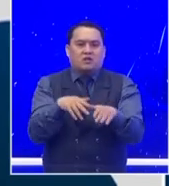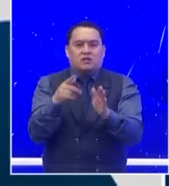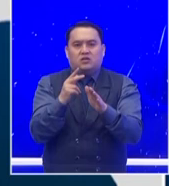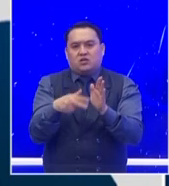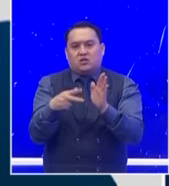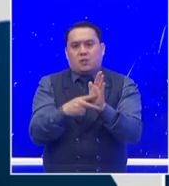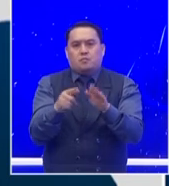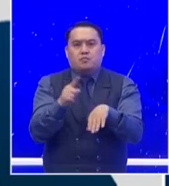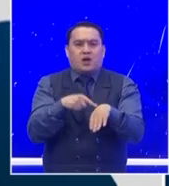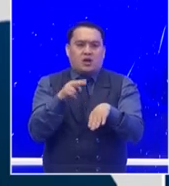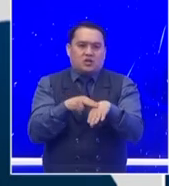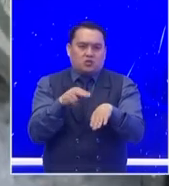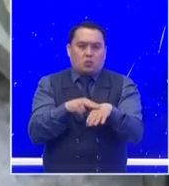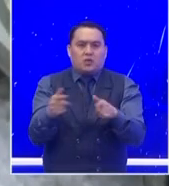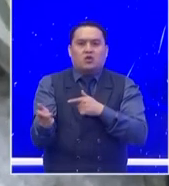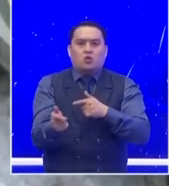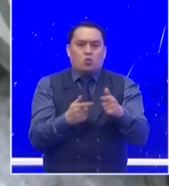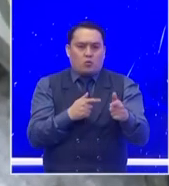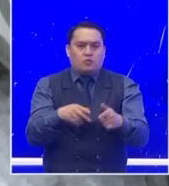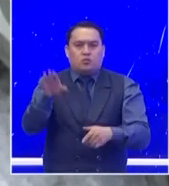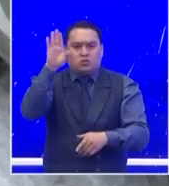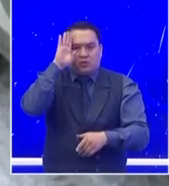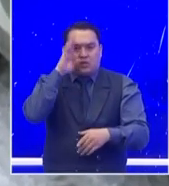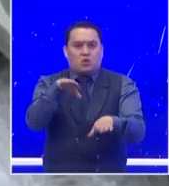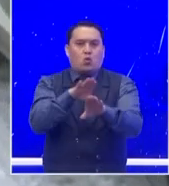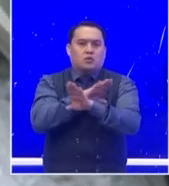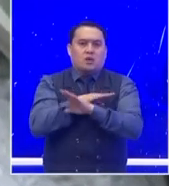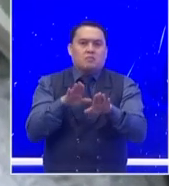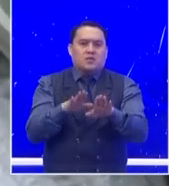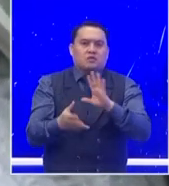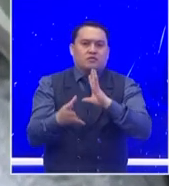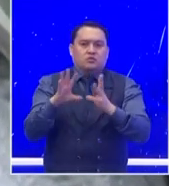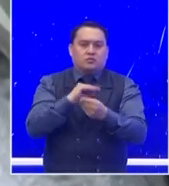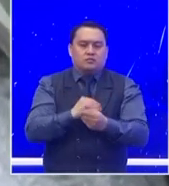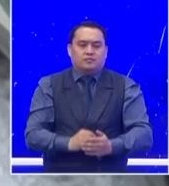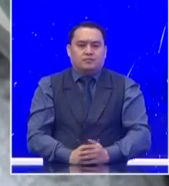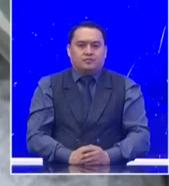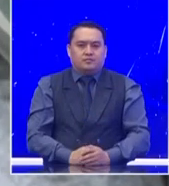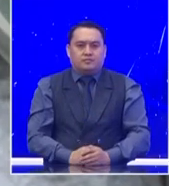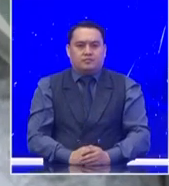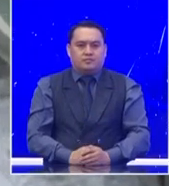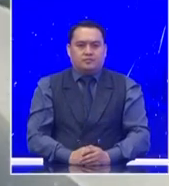полицейский, проходивший высотную подготовку. Мужчина скончался на месте в результате полученных травм.